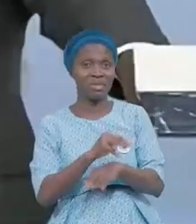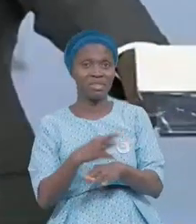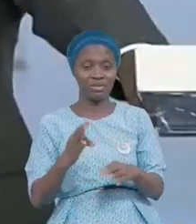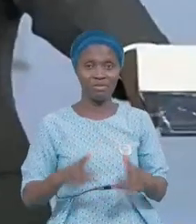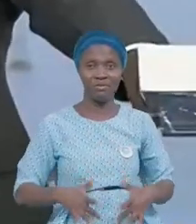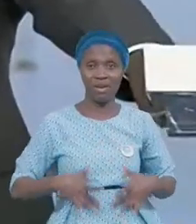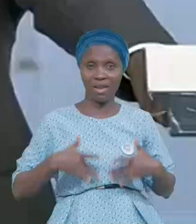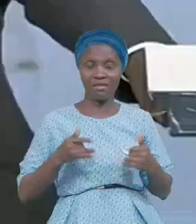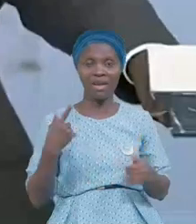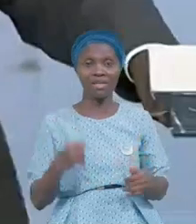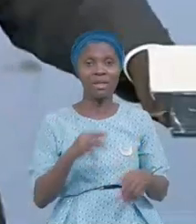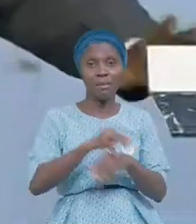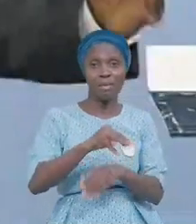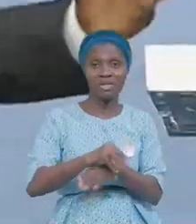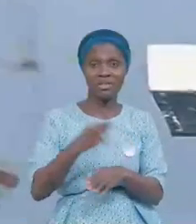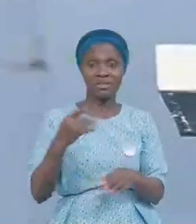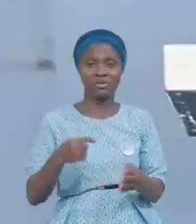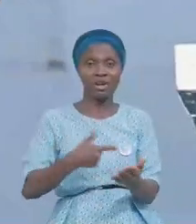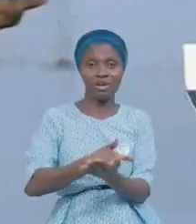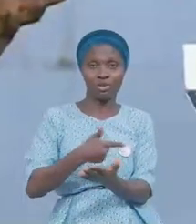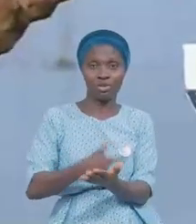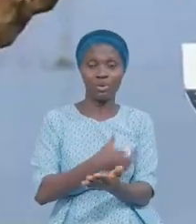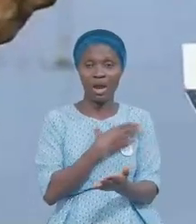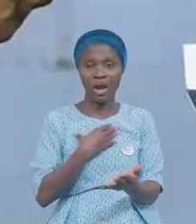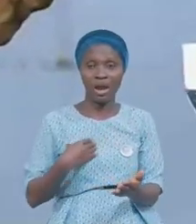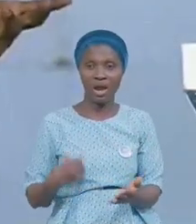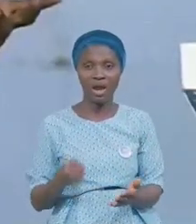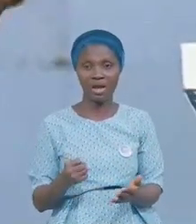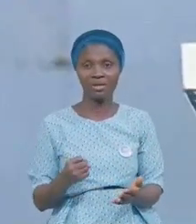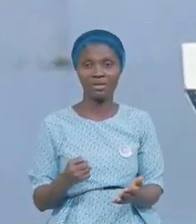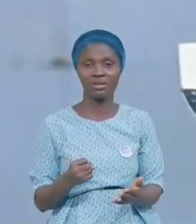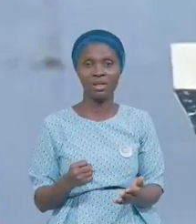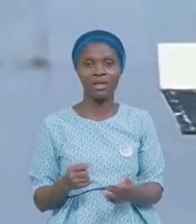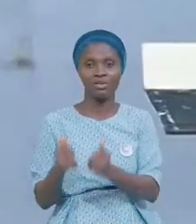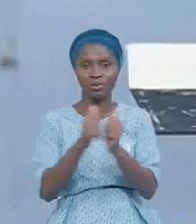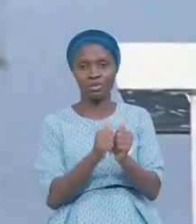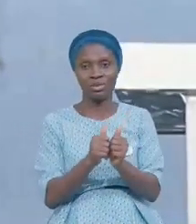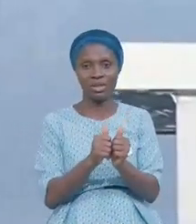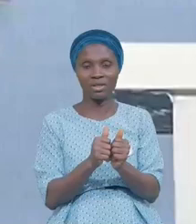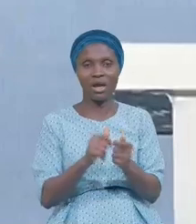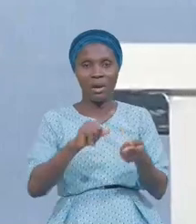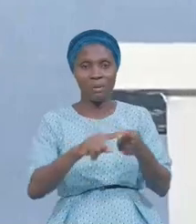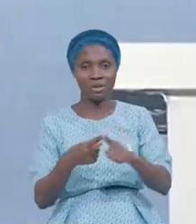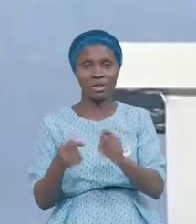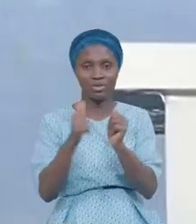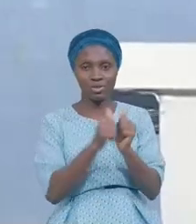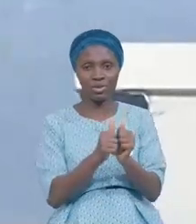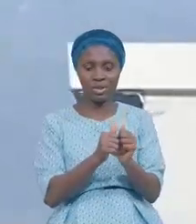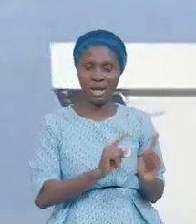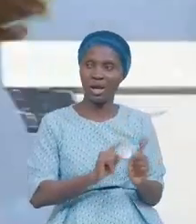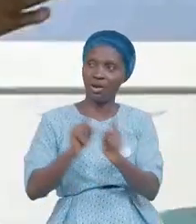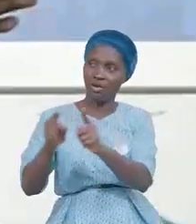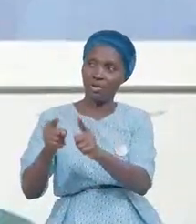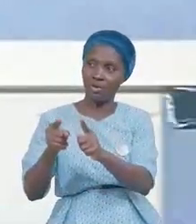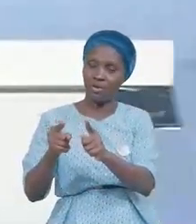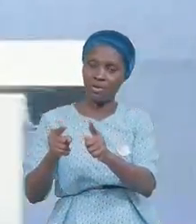le message de l'évangile, se mettant ensemble, se mettant en partenariat pour